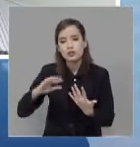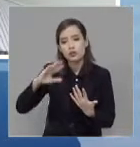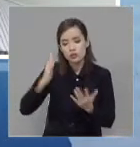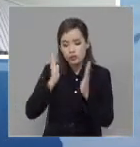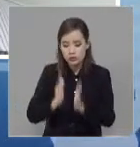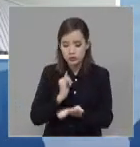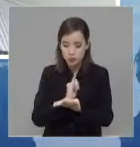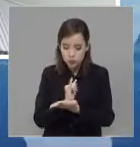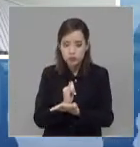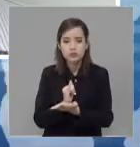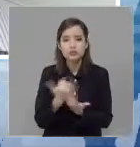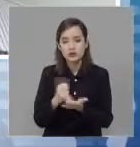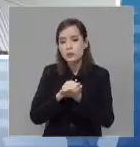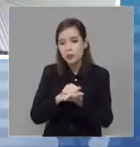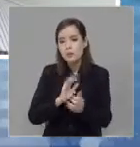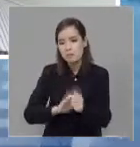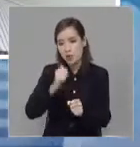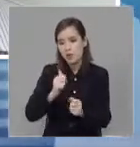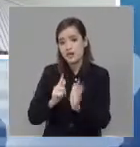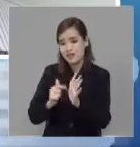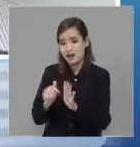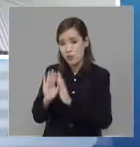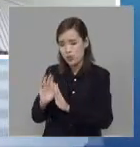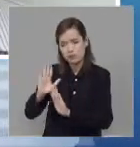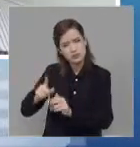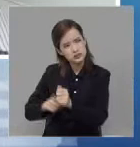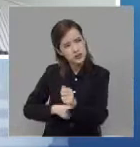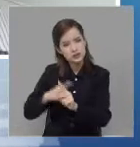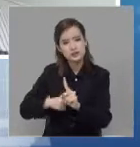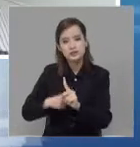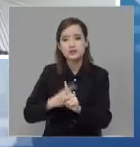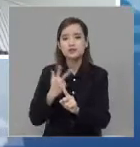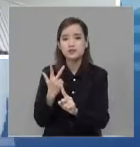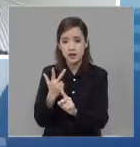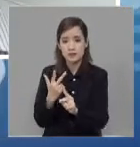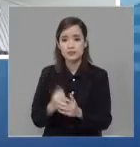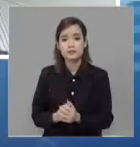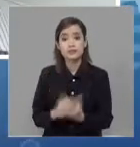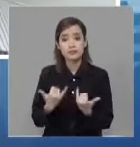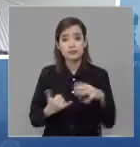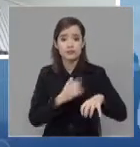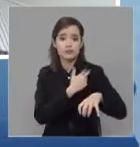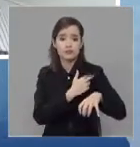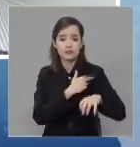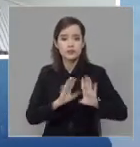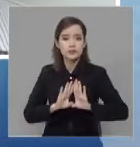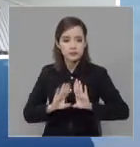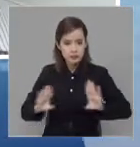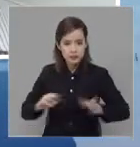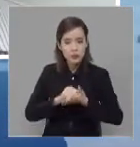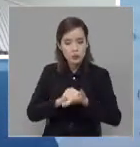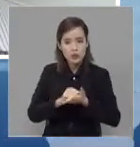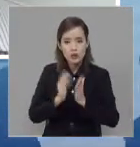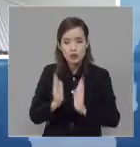างเพียงพอครับผมเพราะว่าตอนนี้เราสต็อกยาไว้ประมาณ3เดือนครับผม ค่ะท่านผู้อำนวยการคะและขณะนี้โรงพยาบาลเปิดรับบริการผู้ป่วยห